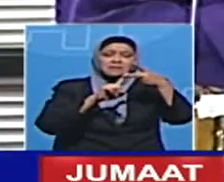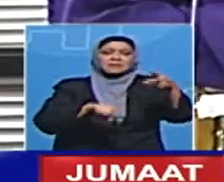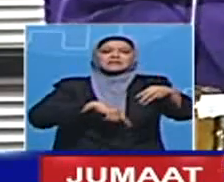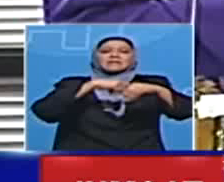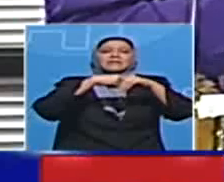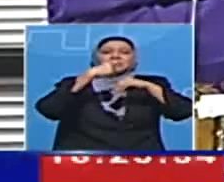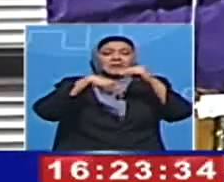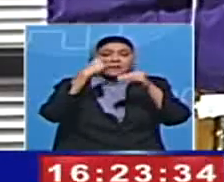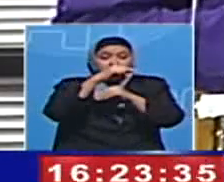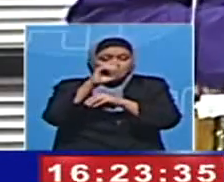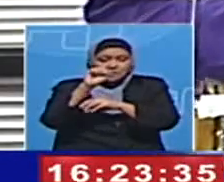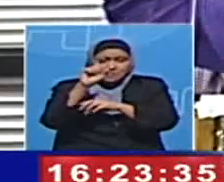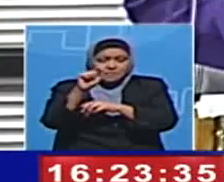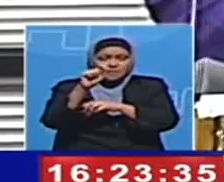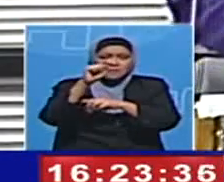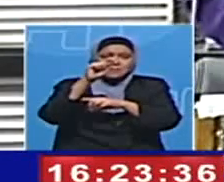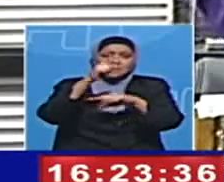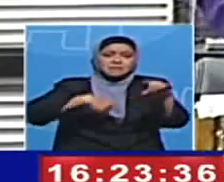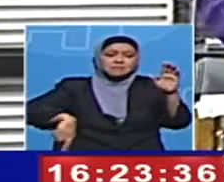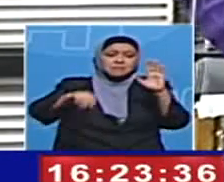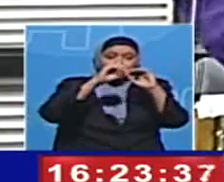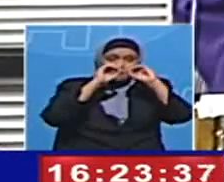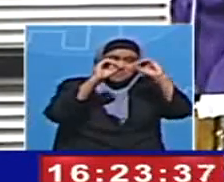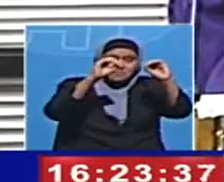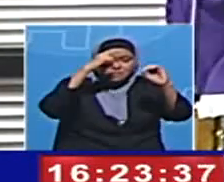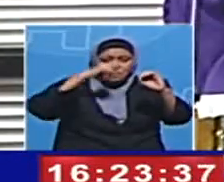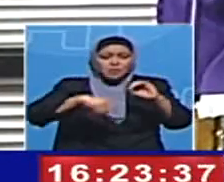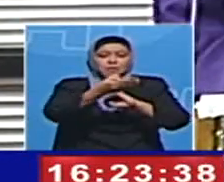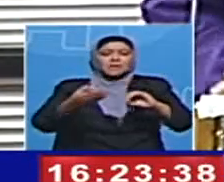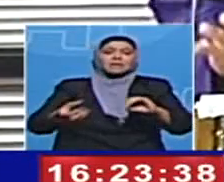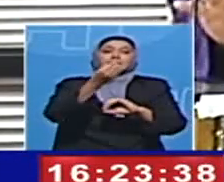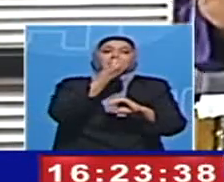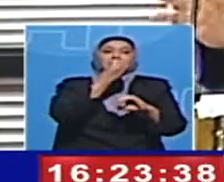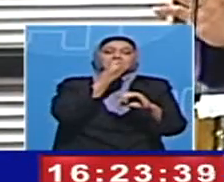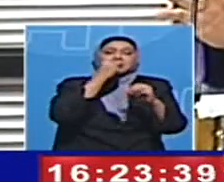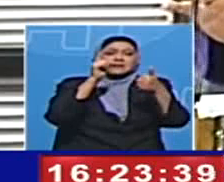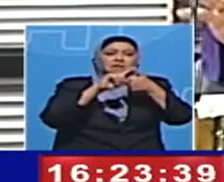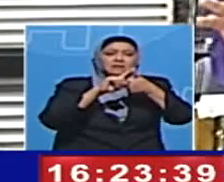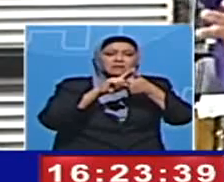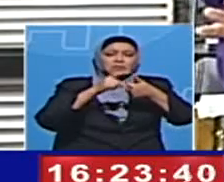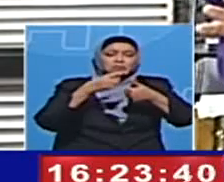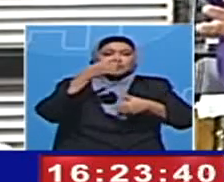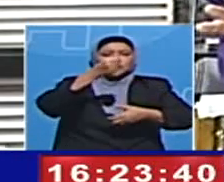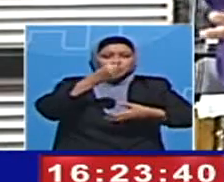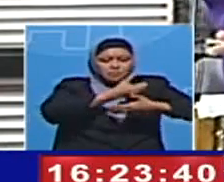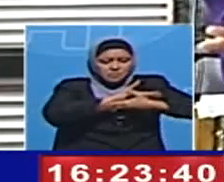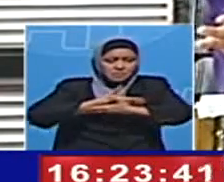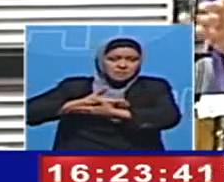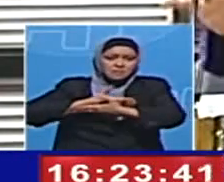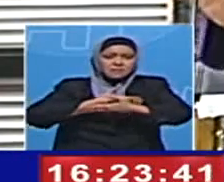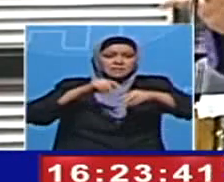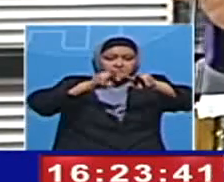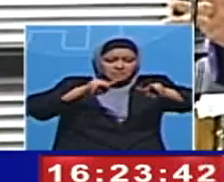GST pada kadar sifar ke atas barangan makanan berikut susu bayi dan kanak-kanak